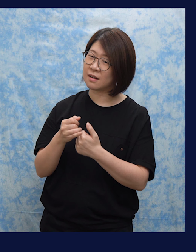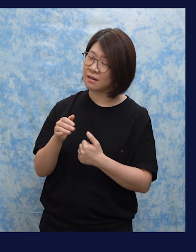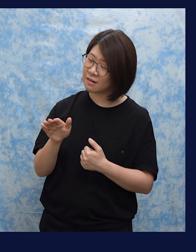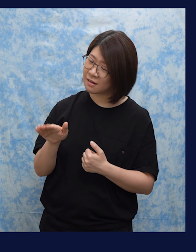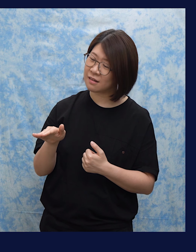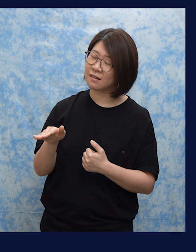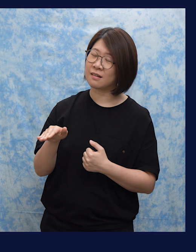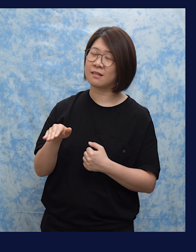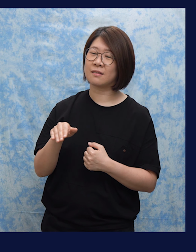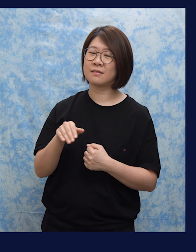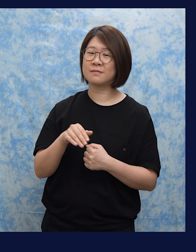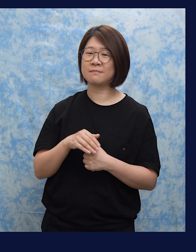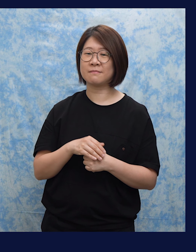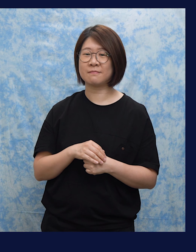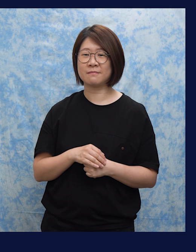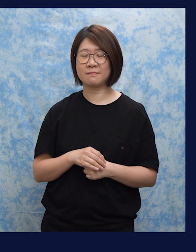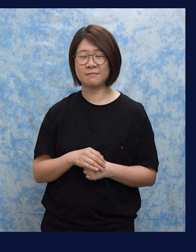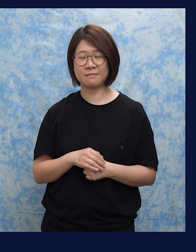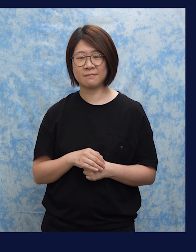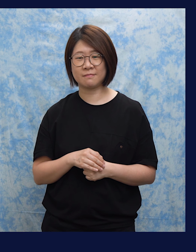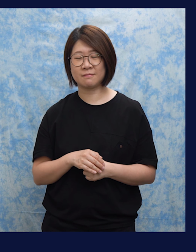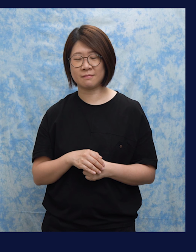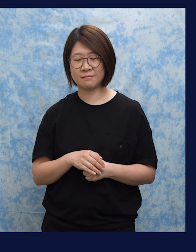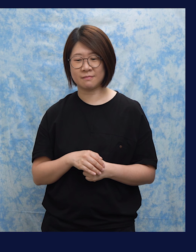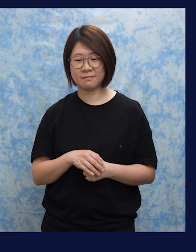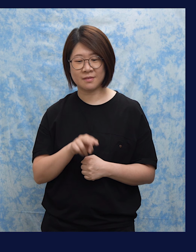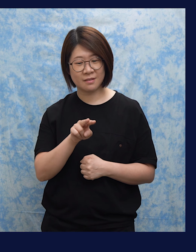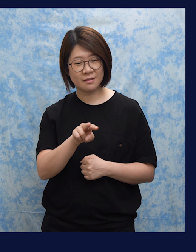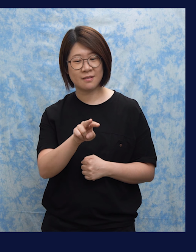spricht zu dem Jünger,